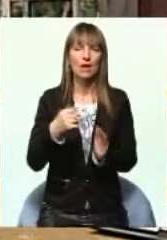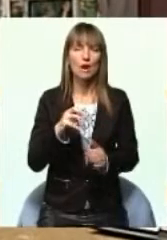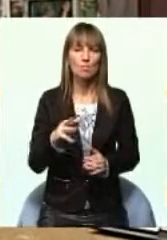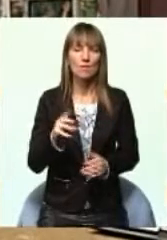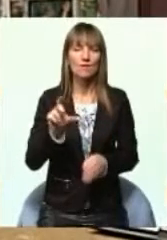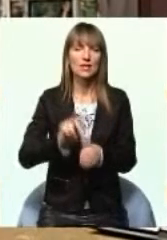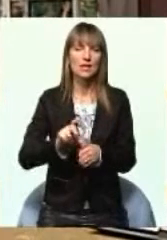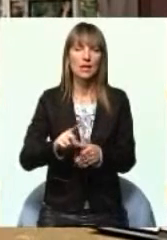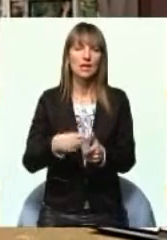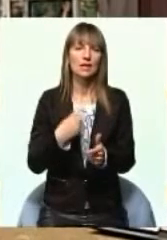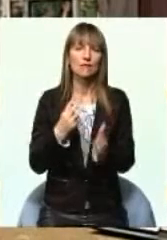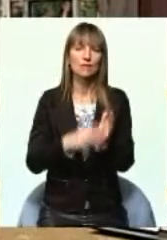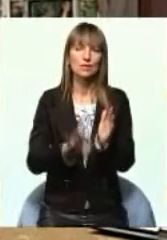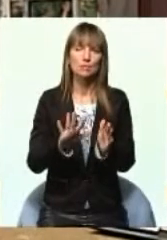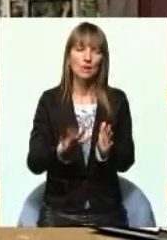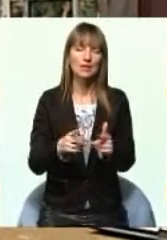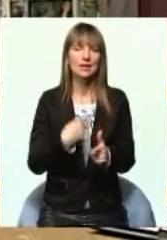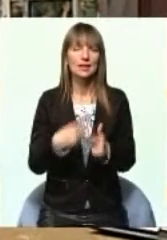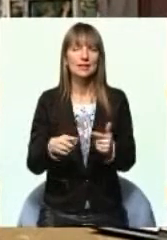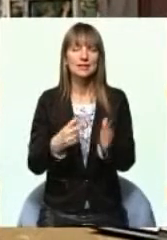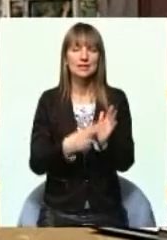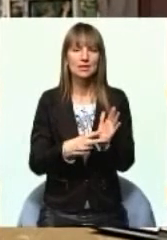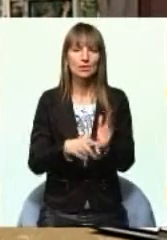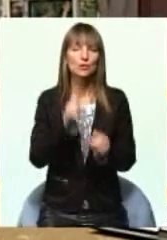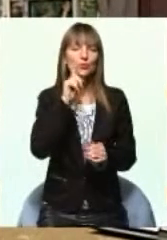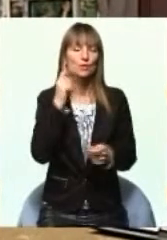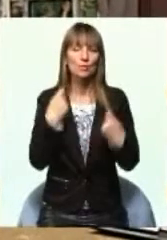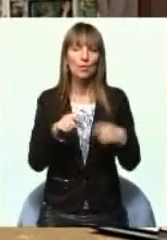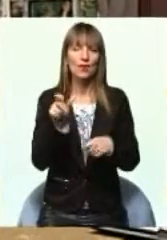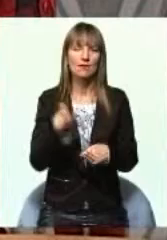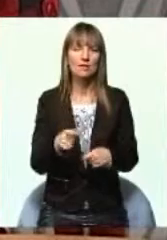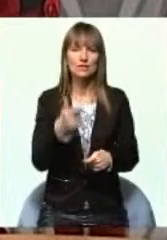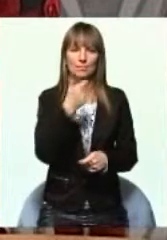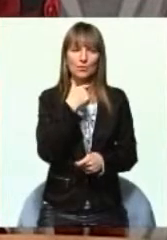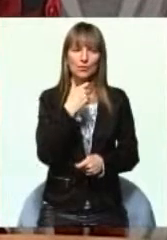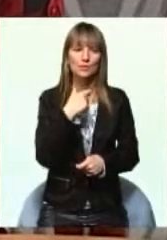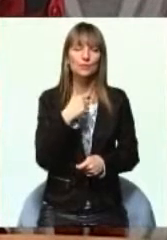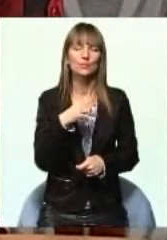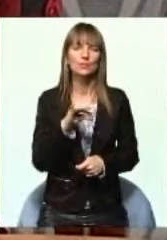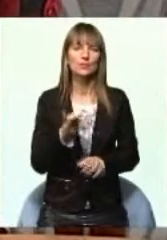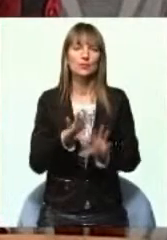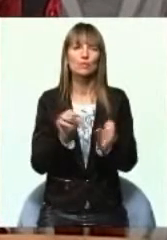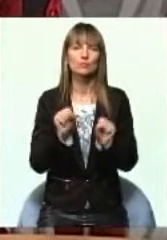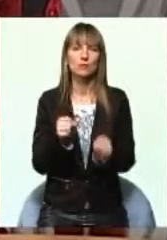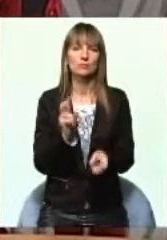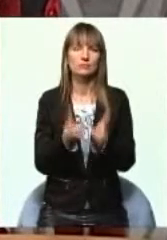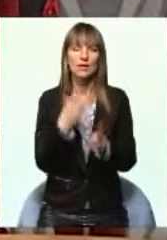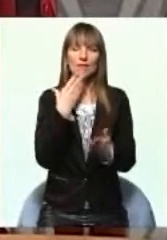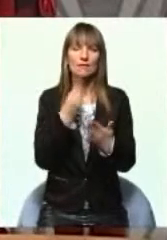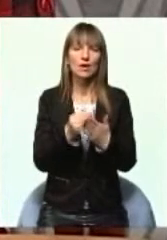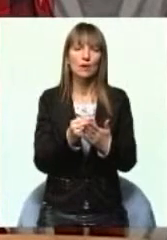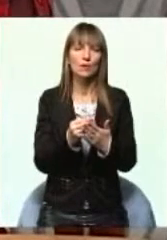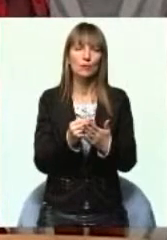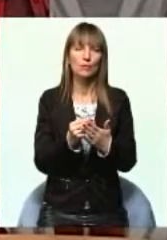или 85, или 70. Уже юний у нас продавець морозива, та й взагалі повар морозива, ти можеш навіть виготовляти своє власне морозиво